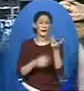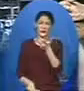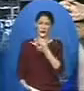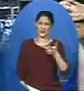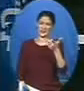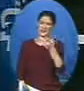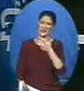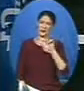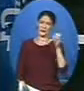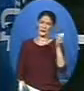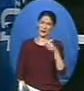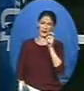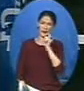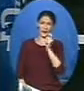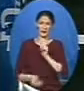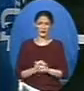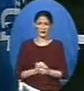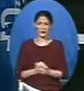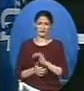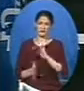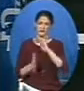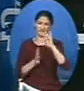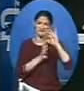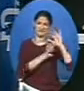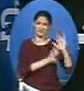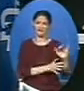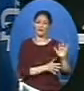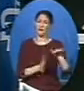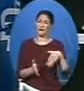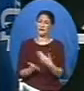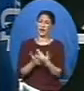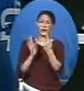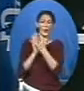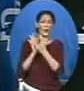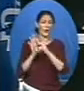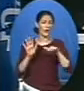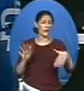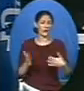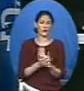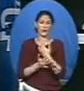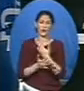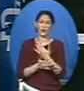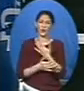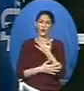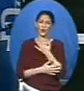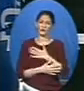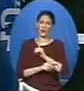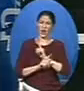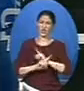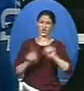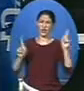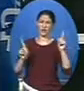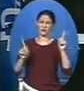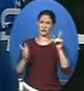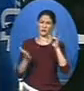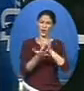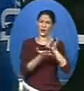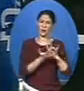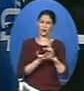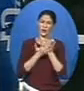עם תודה. תודה רבה. תודה רבה, ערב. תודה. נושא אחר לגמרי עכשיו, הצעת חוק חדשה, היא מבקשת לאסור על בתי תפילה